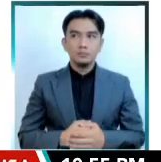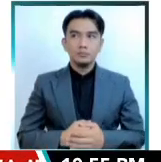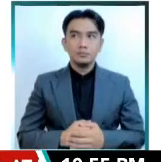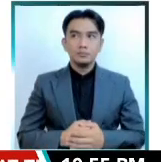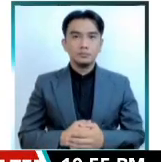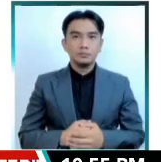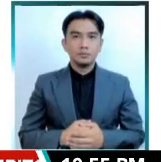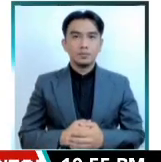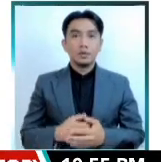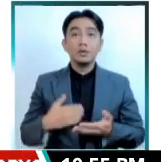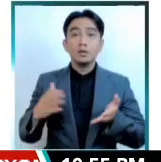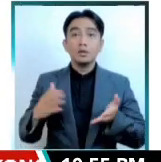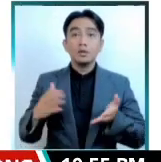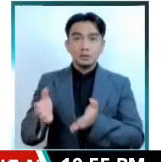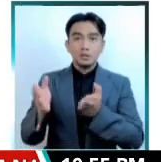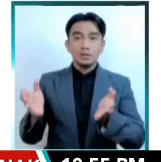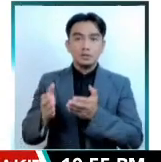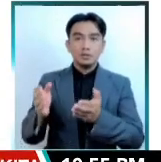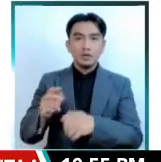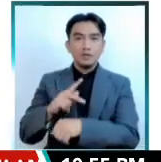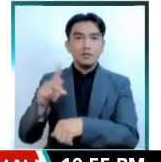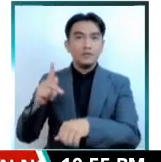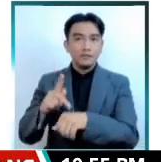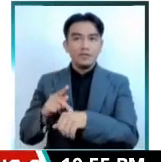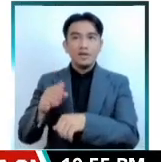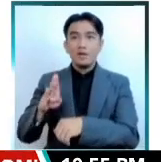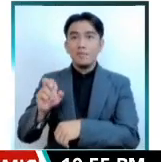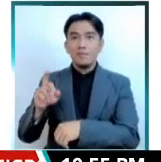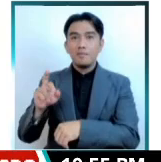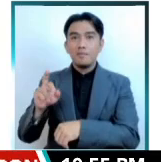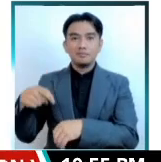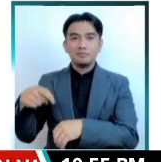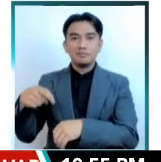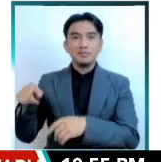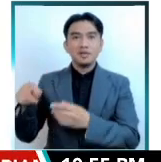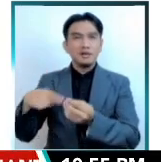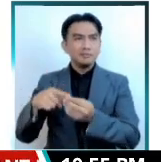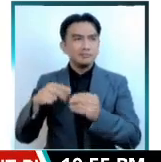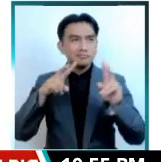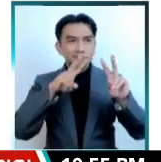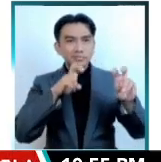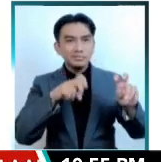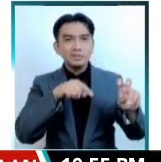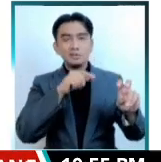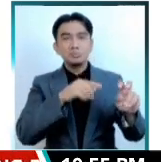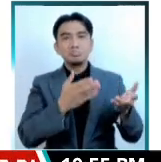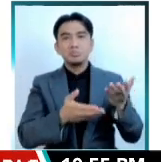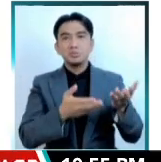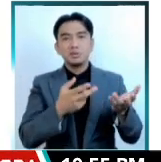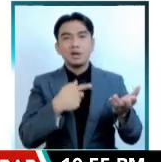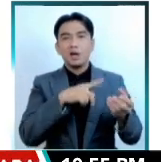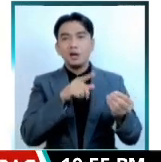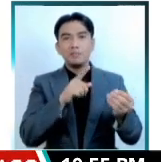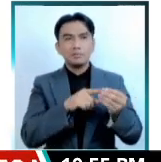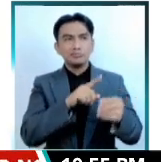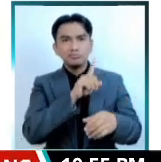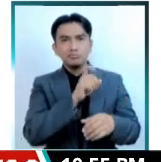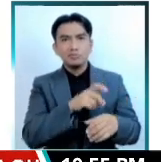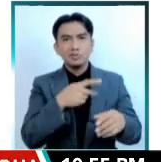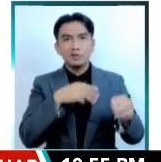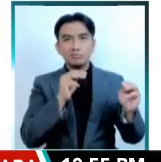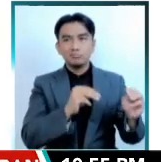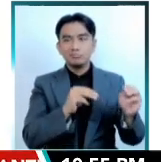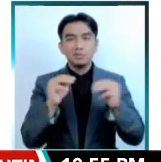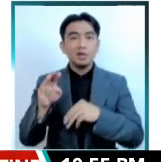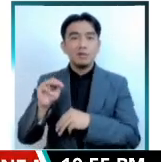hinikayat ng Philippine Bar Association ng Department of Energy na imbestigahan ang anila'y kwestyonableng paglipat ng Malampaya facility